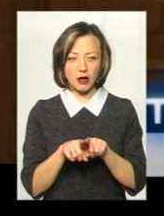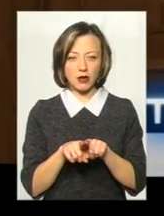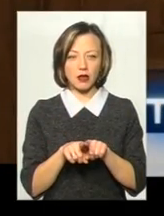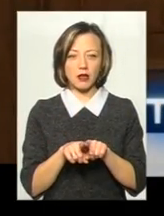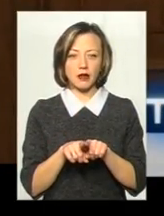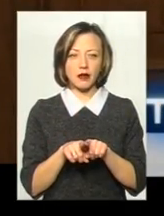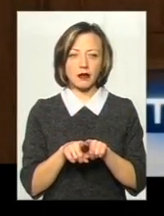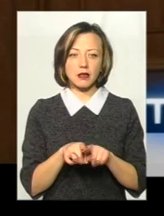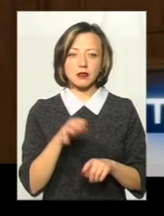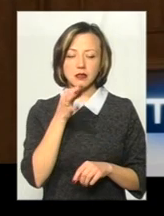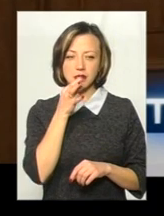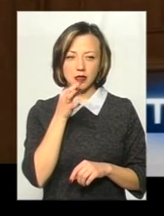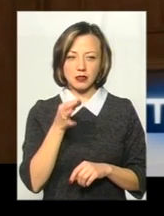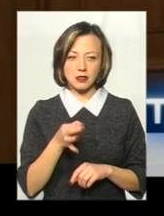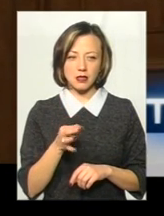що